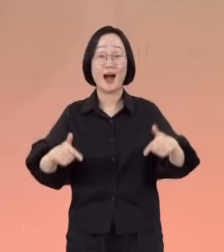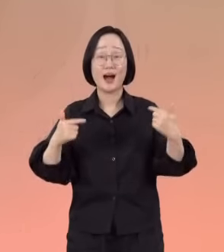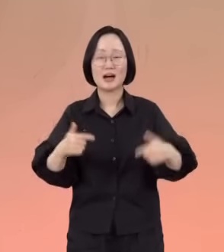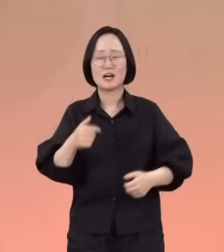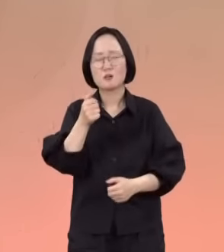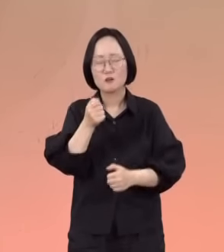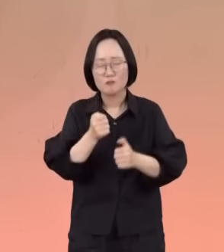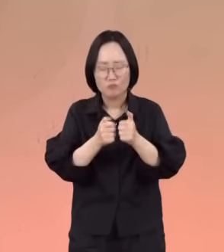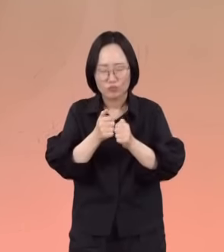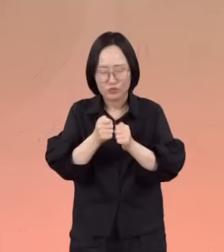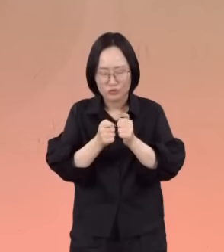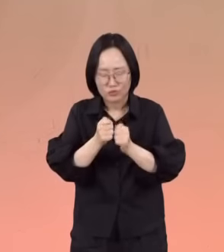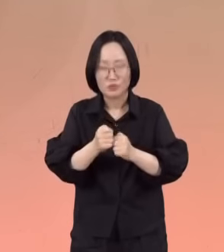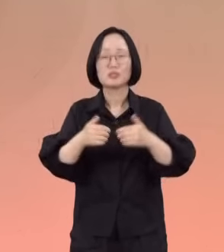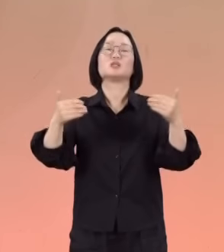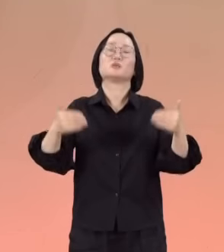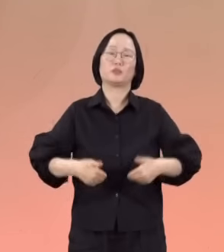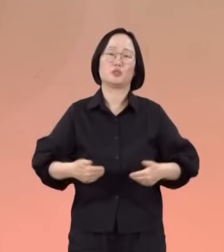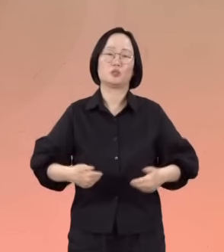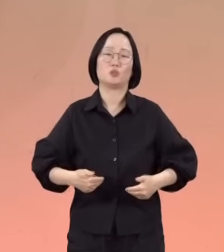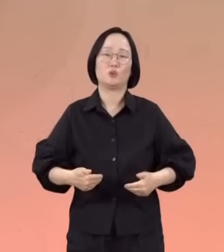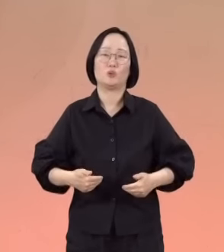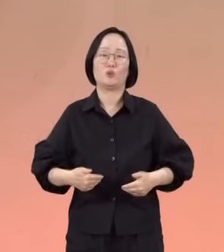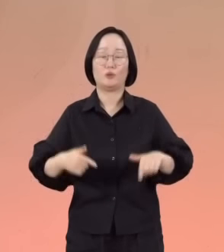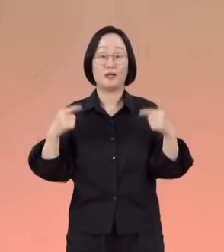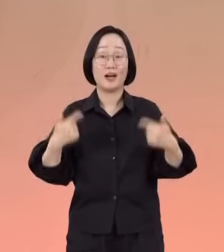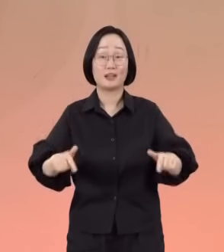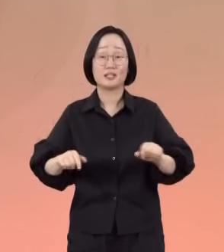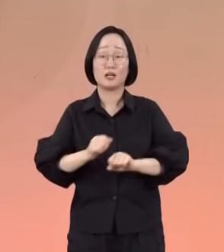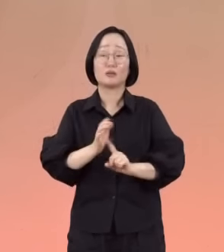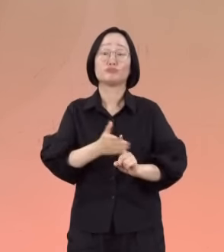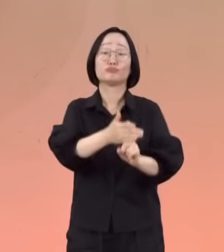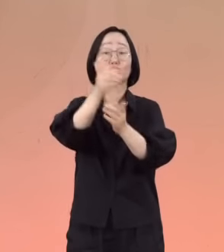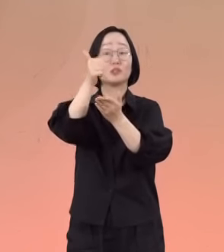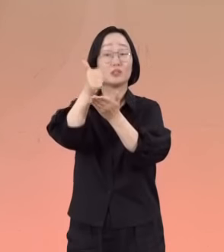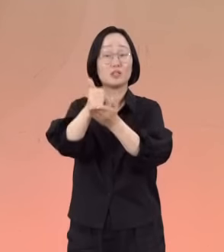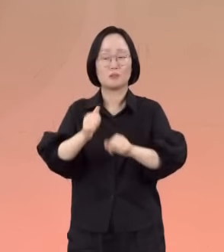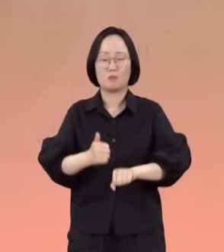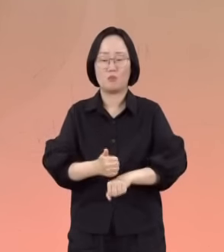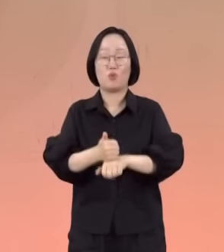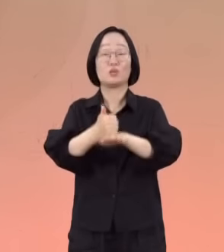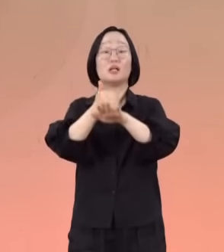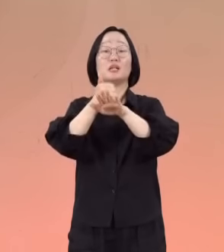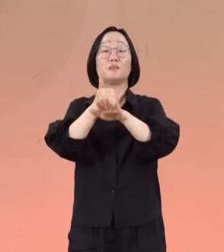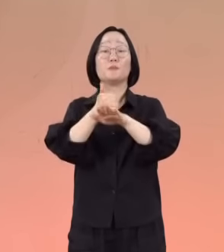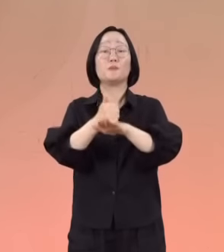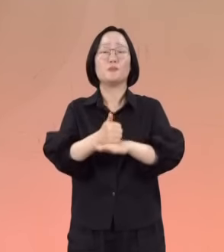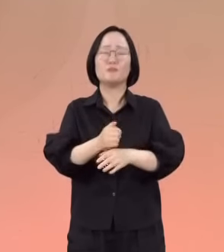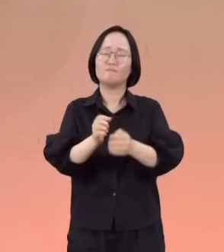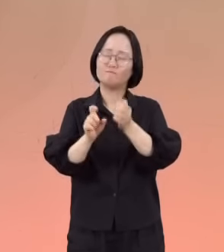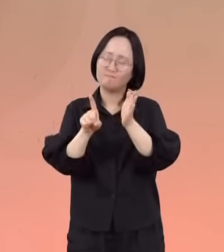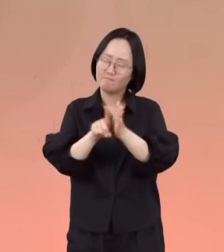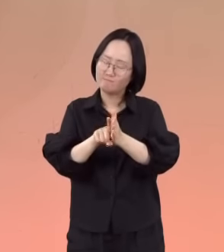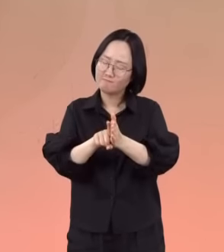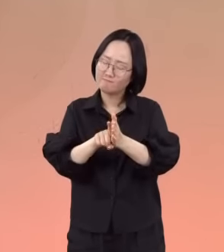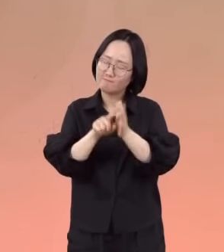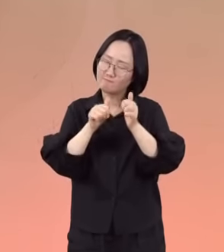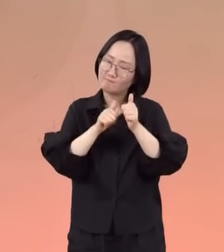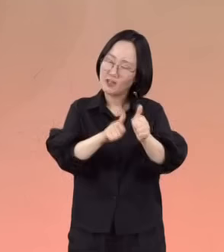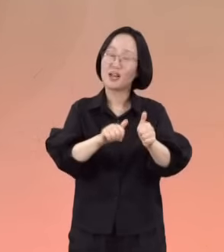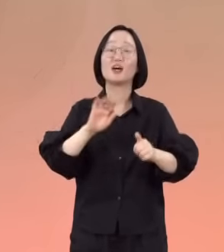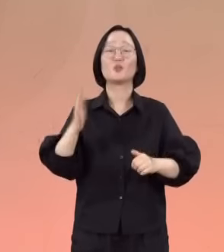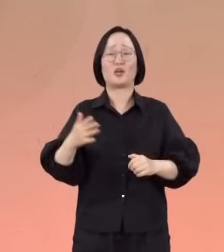염불해도 불보 살림을 의지해야 한다 따로 시간 내서 기도하려고 하면 기도가 안